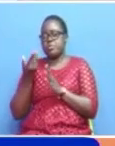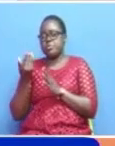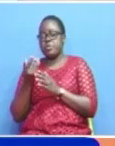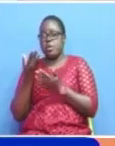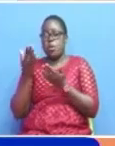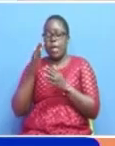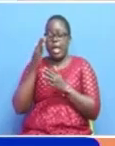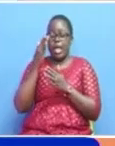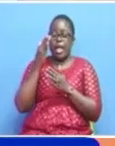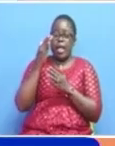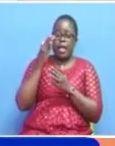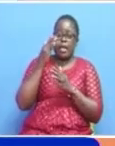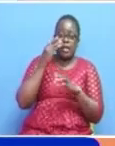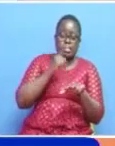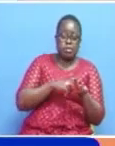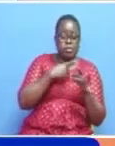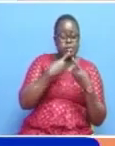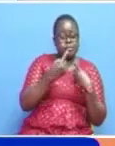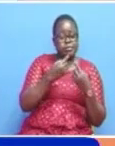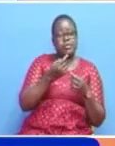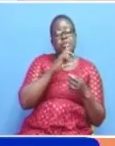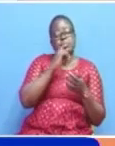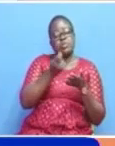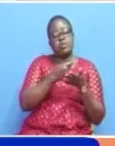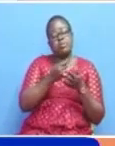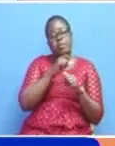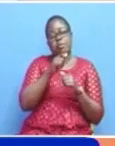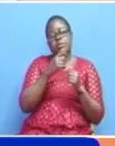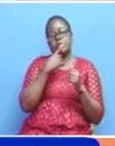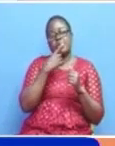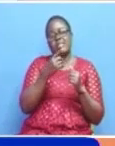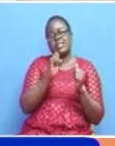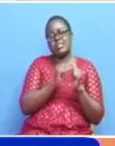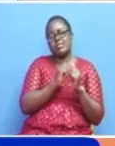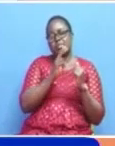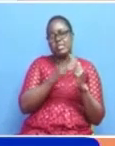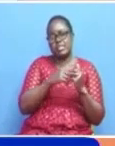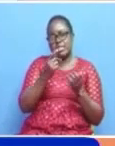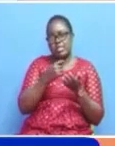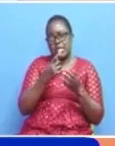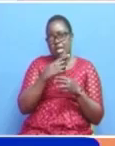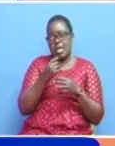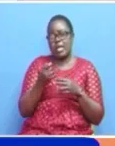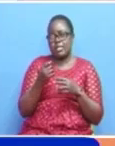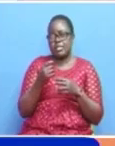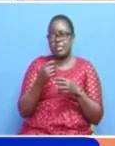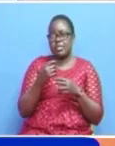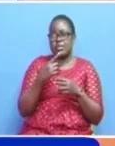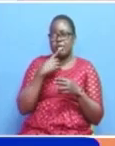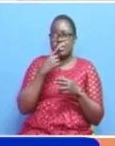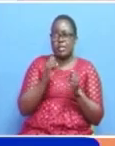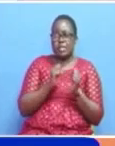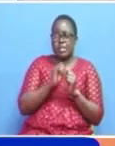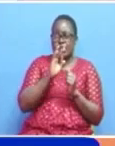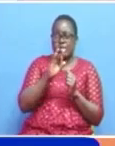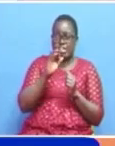mutalatala uinena ni uwa ba ilete kuhithi wa sahi ya na yumona kumi na muonza na ayumbe mana ili miongwe arato na arato mailete kuna